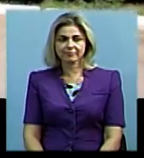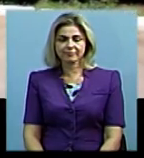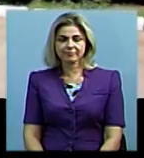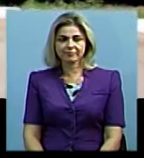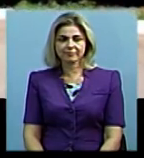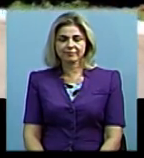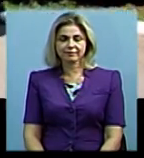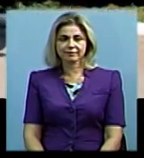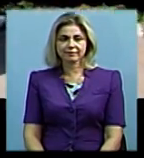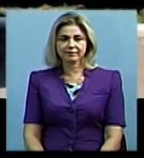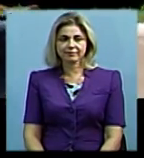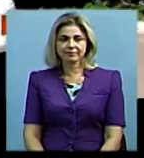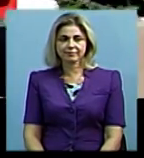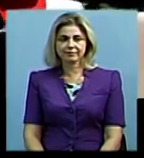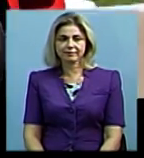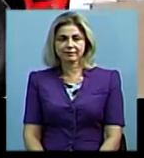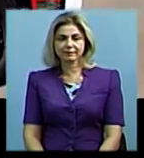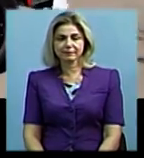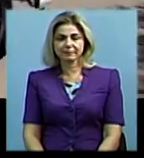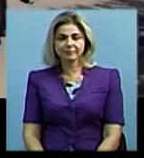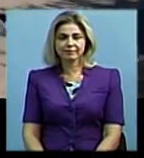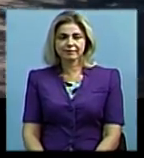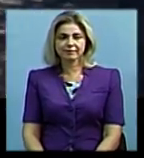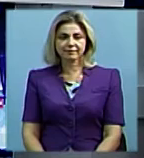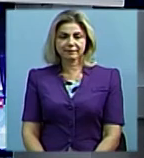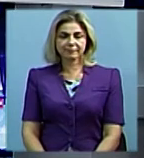Вікторія Андрушків, телевізійні новини